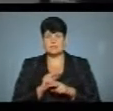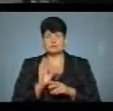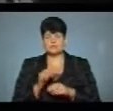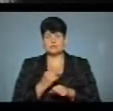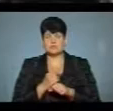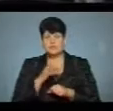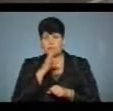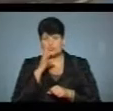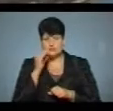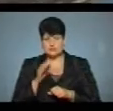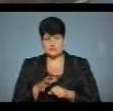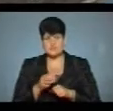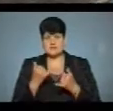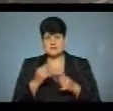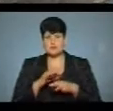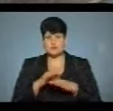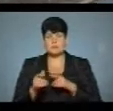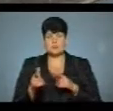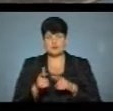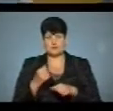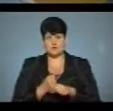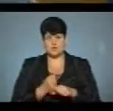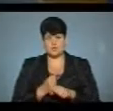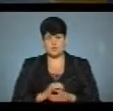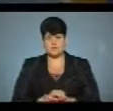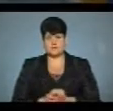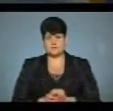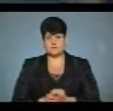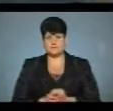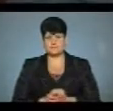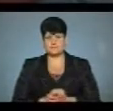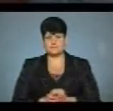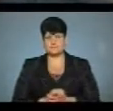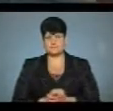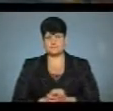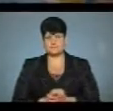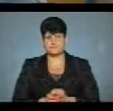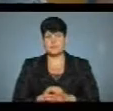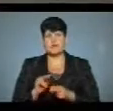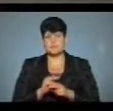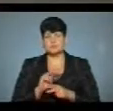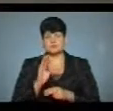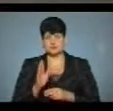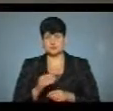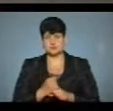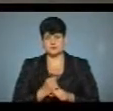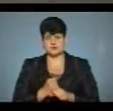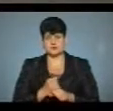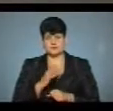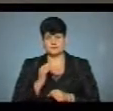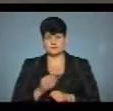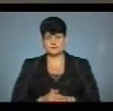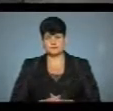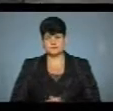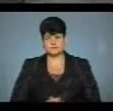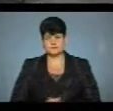створювати незручностей. Зараз проводять підготовчі роботи. Лінію будуть тягнути, ремонт лінії. Наталя Вельзецька,